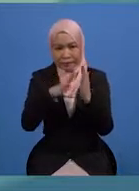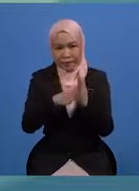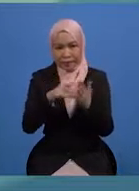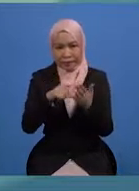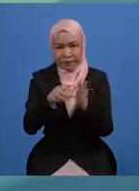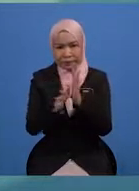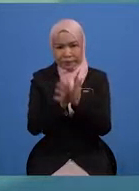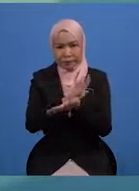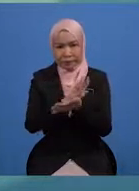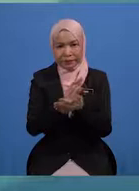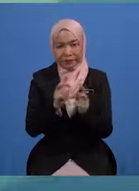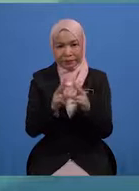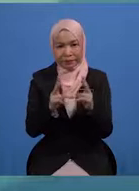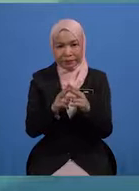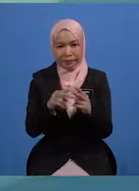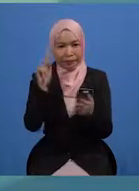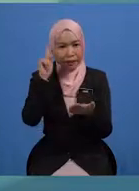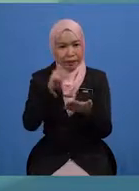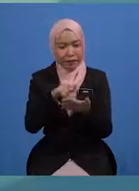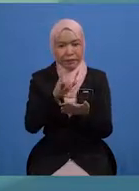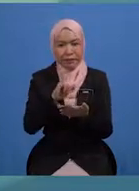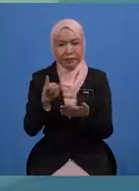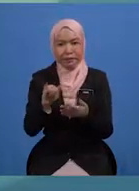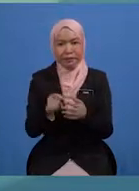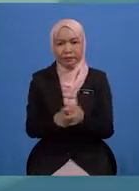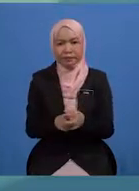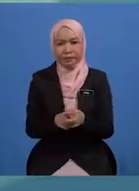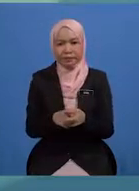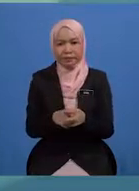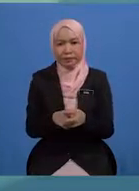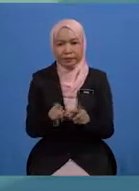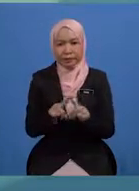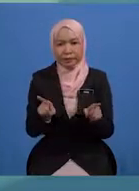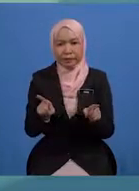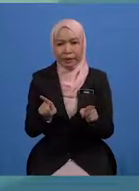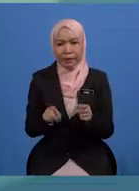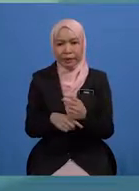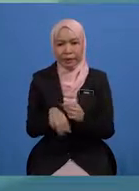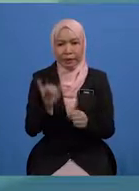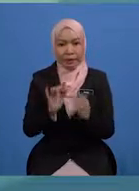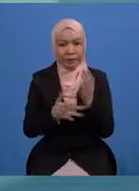kecil menjadi popular berbanding karya awam yang berukuran besar.